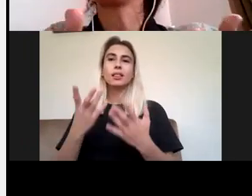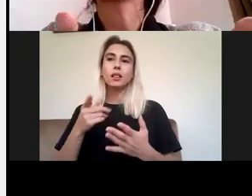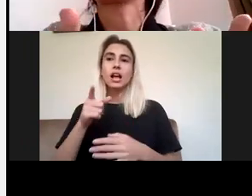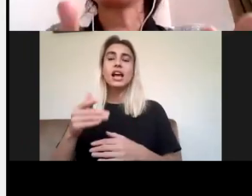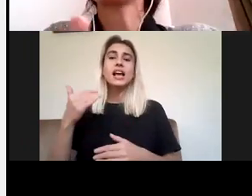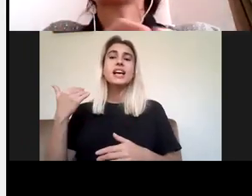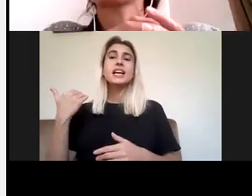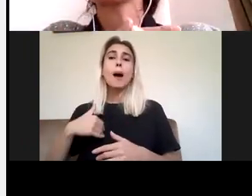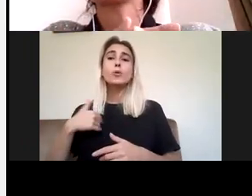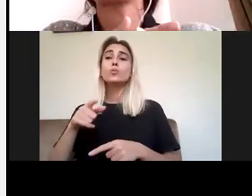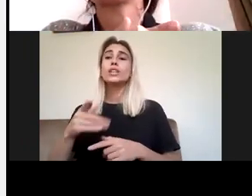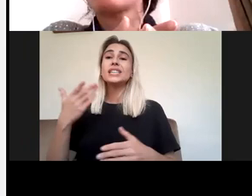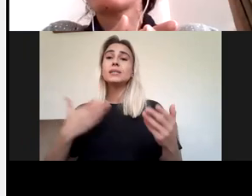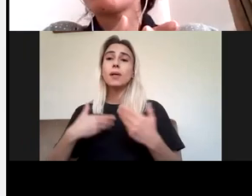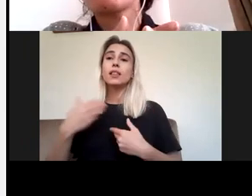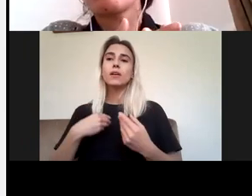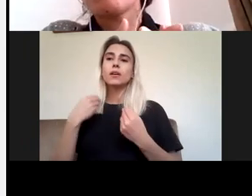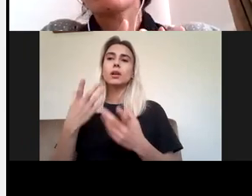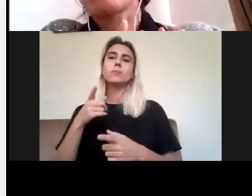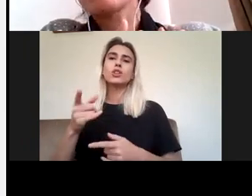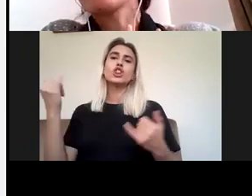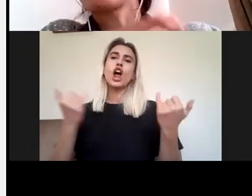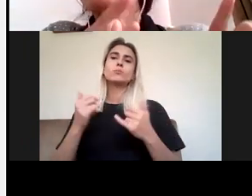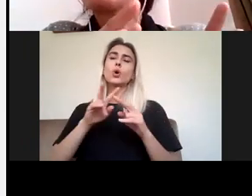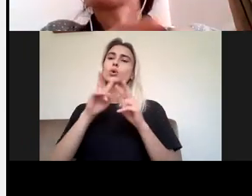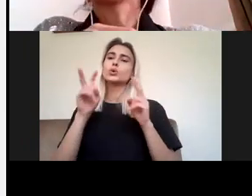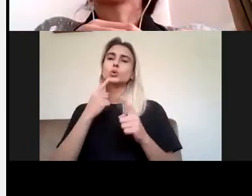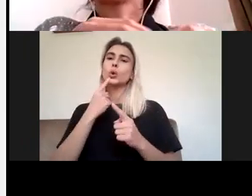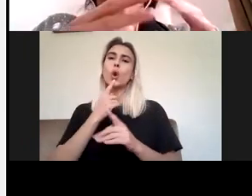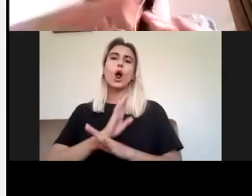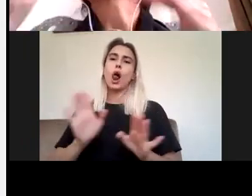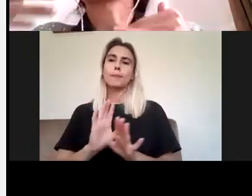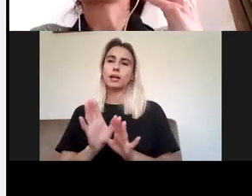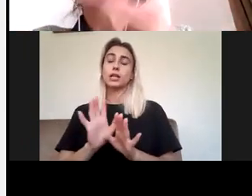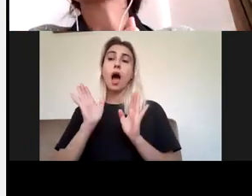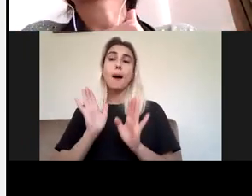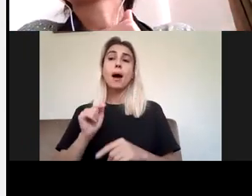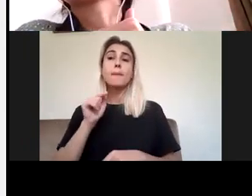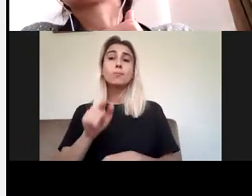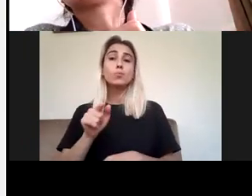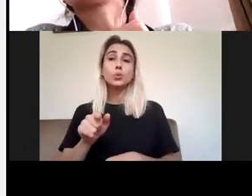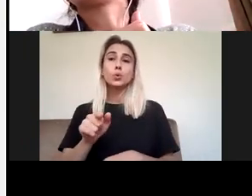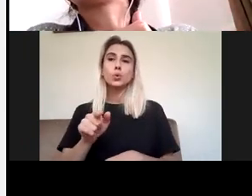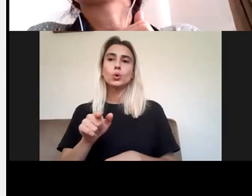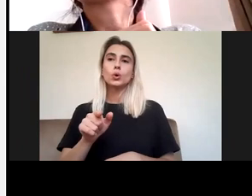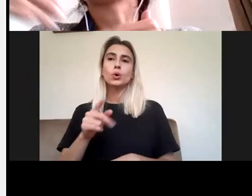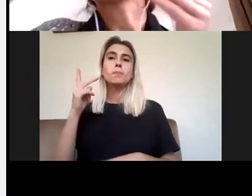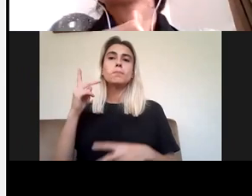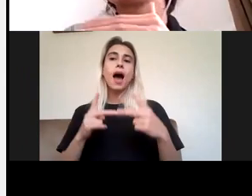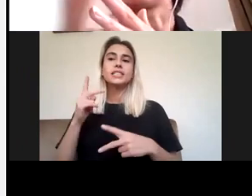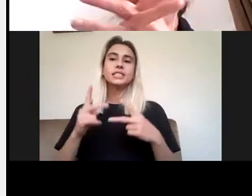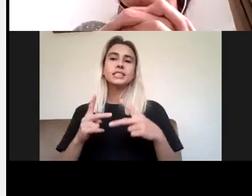bu hizmeti bu şekilde sunmasına ilişkin bir tartışma söz konusu bile olamaz. Ama bu da mesela bazı